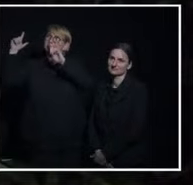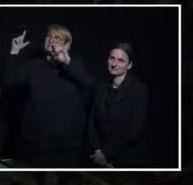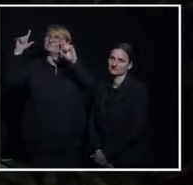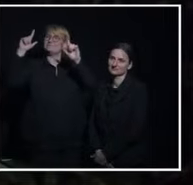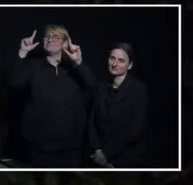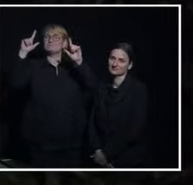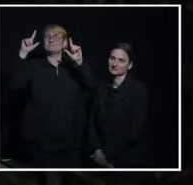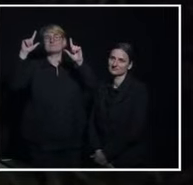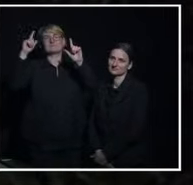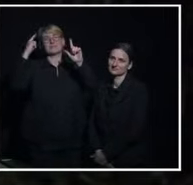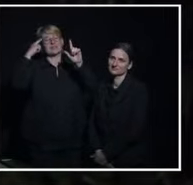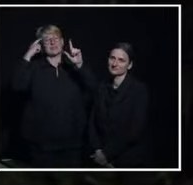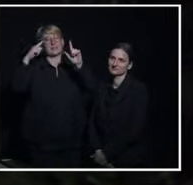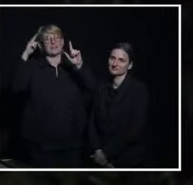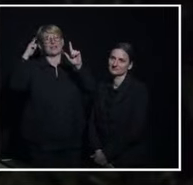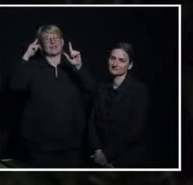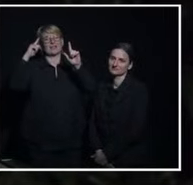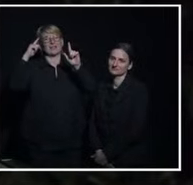zurück an eine